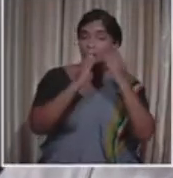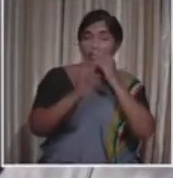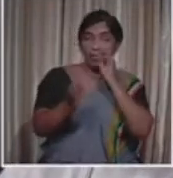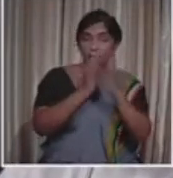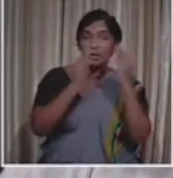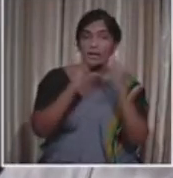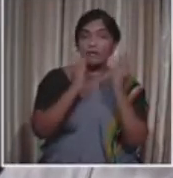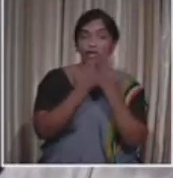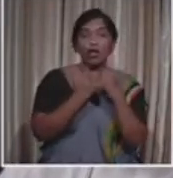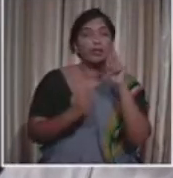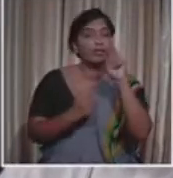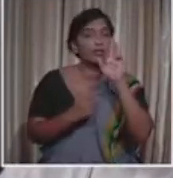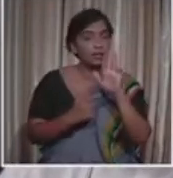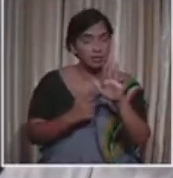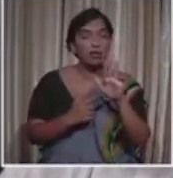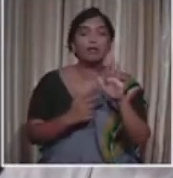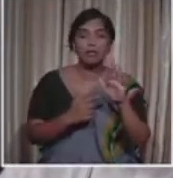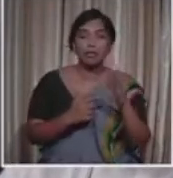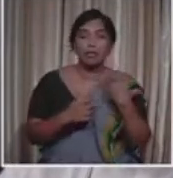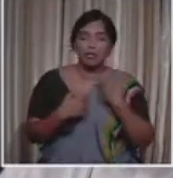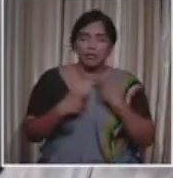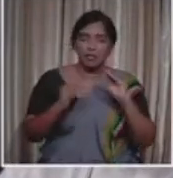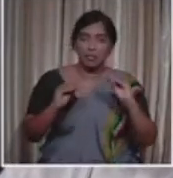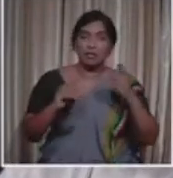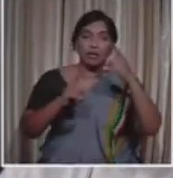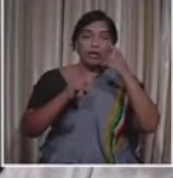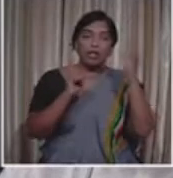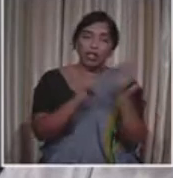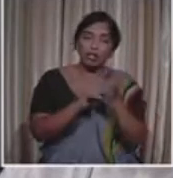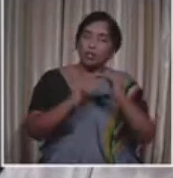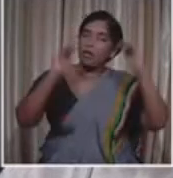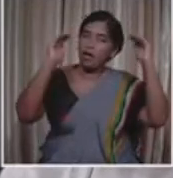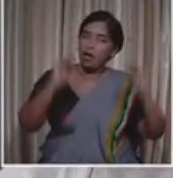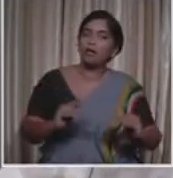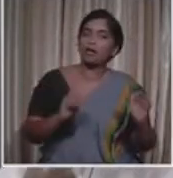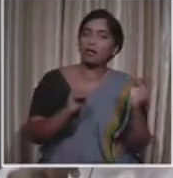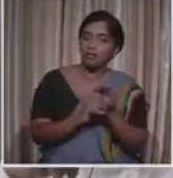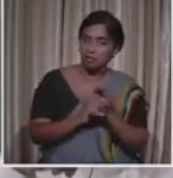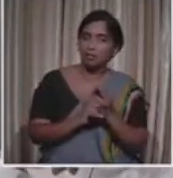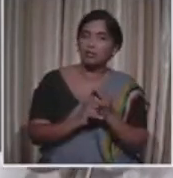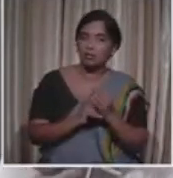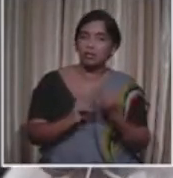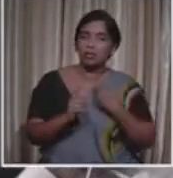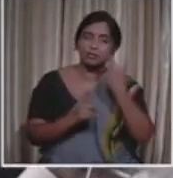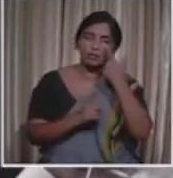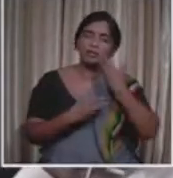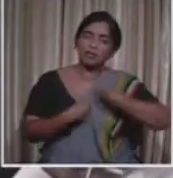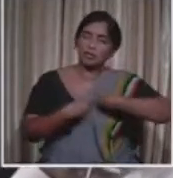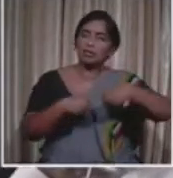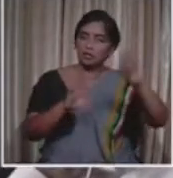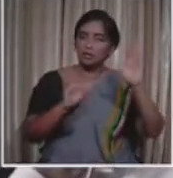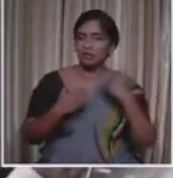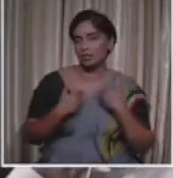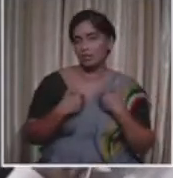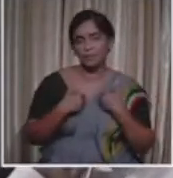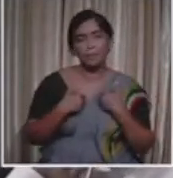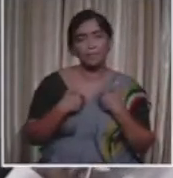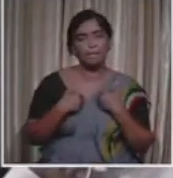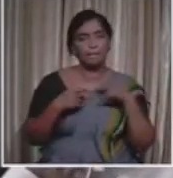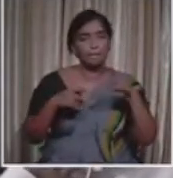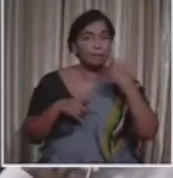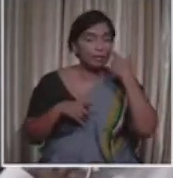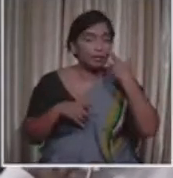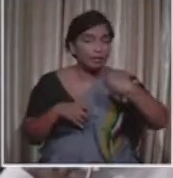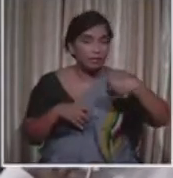තියෙනවා ඒ සෑම කෙනෙක්ම මට වඩා අසරණයි ආර්ථික වශයෙන් පහත් අපි ඒ කට්ටියට සමාව දුන්නා මම සමාව දීලා තියෙන්නේ ඒ සමාව